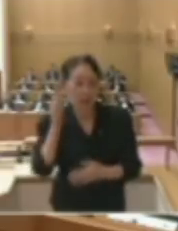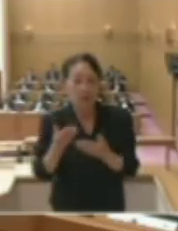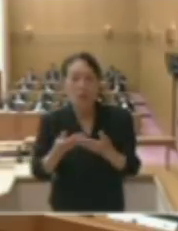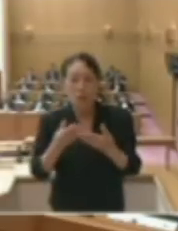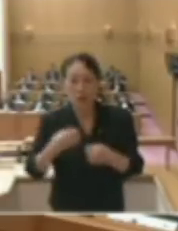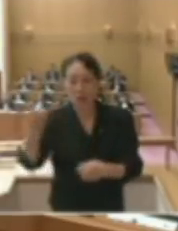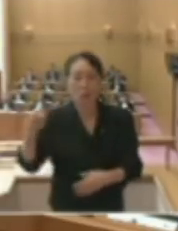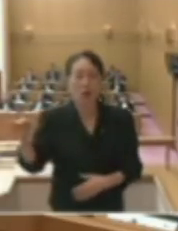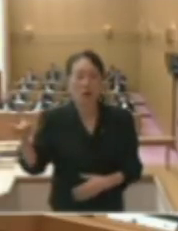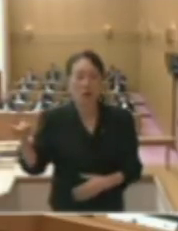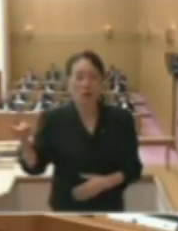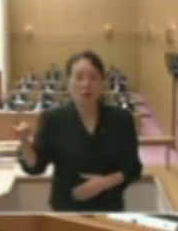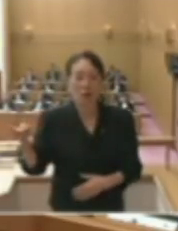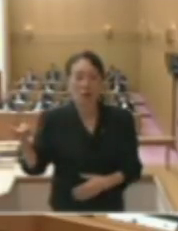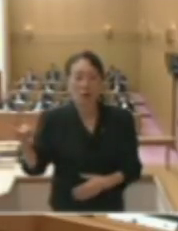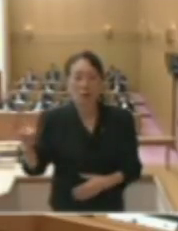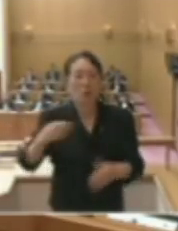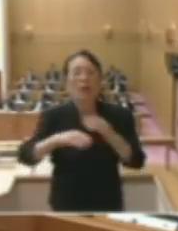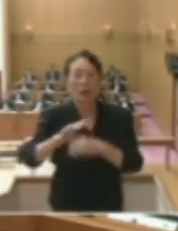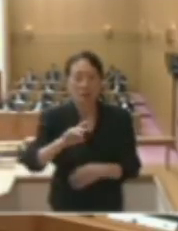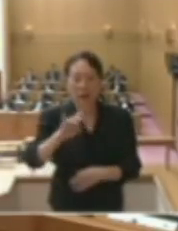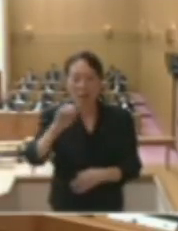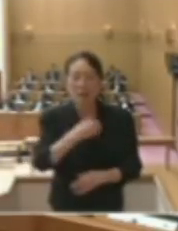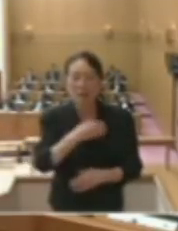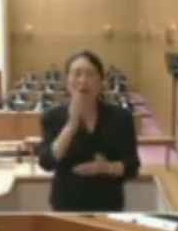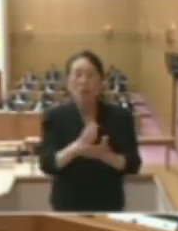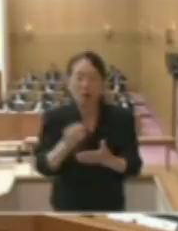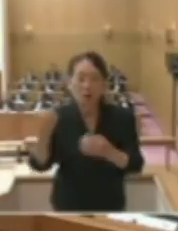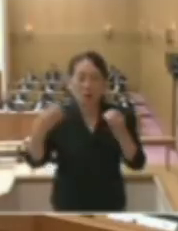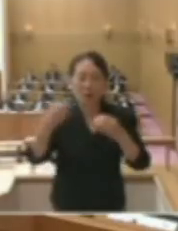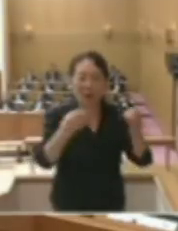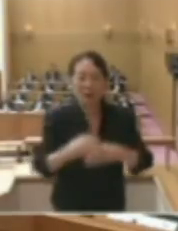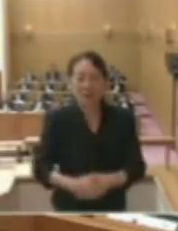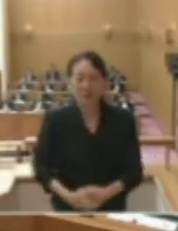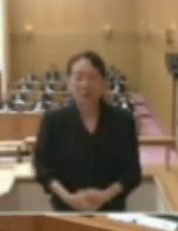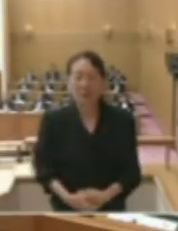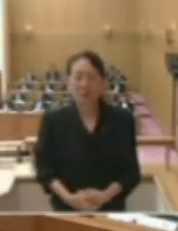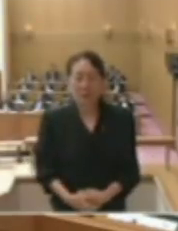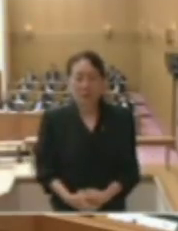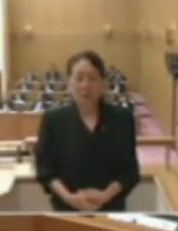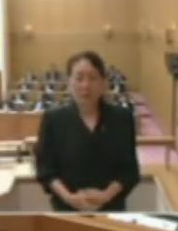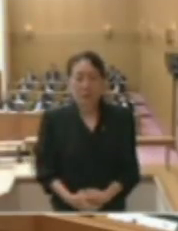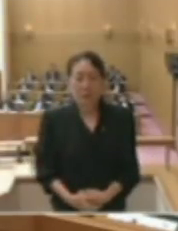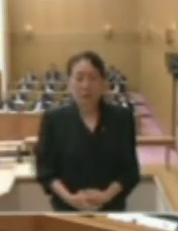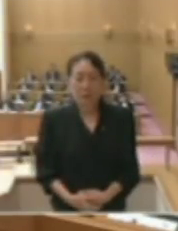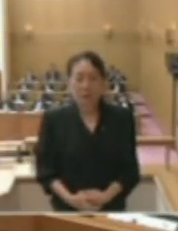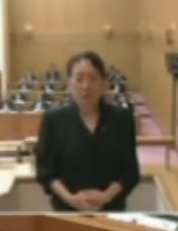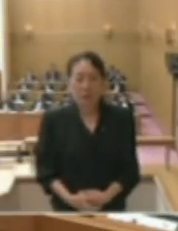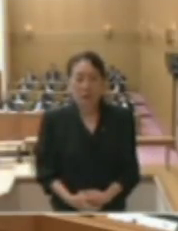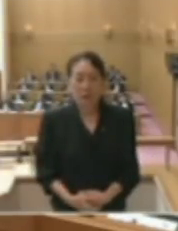出てけ、本当にもうやめろ、議員を。そのまま審議はがっかりするぞ、本当に。じゃあ、やじるな、後ろ